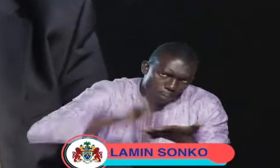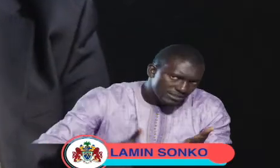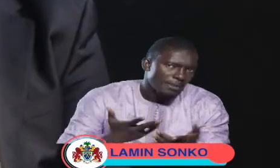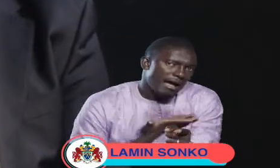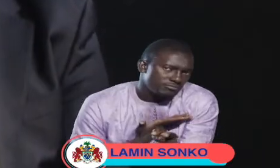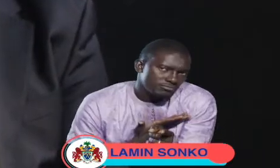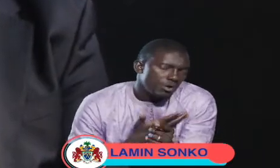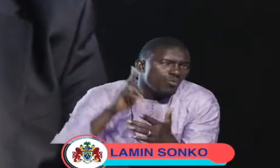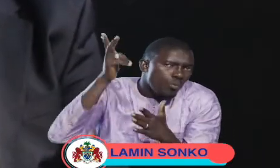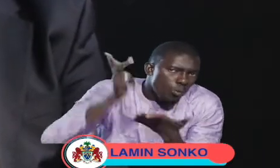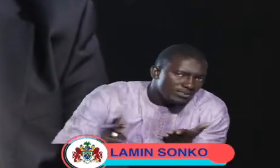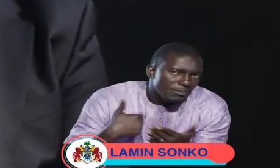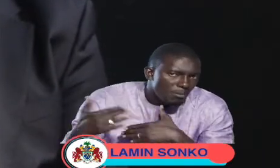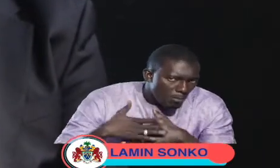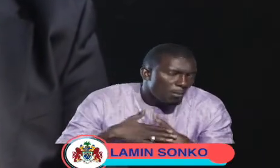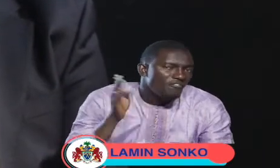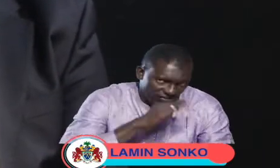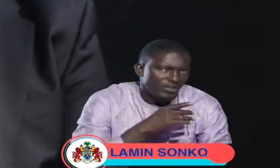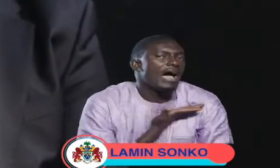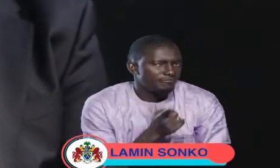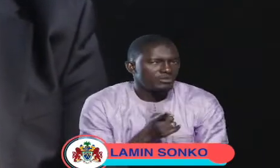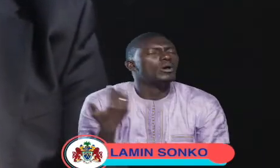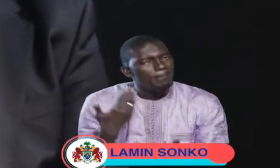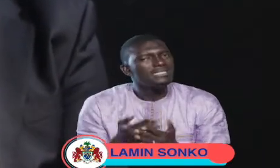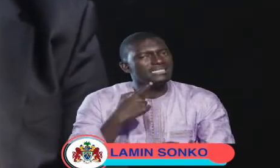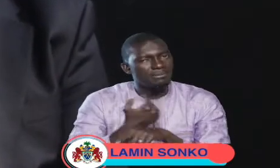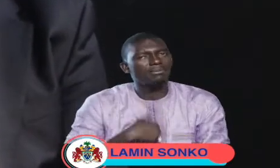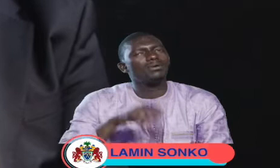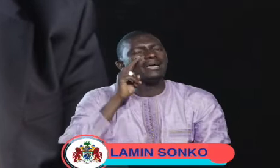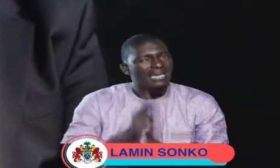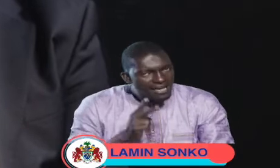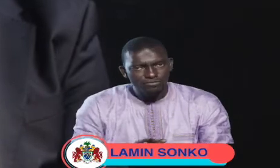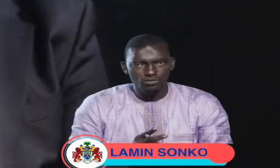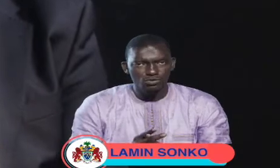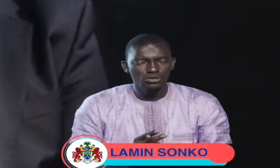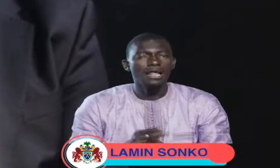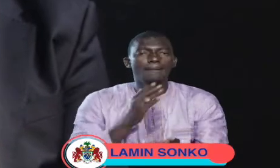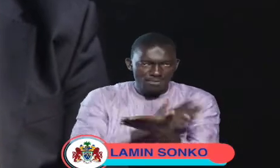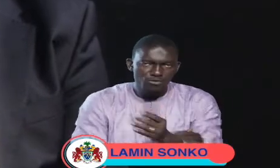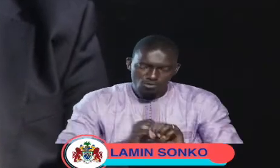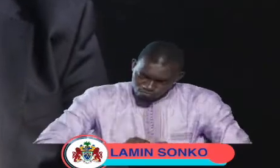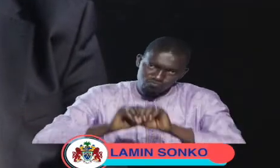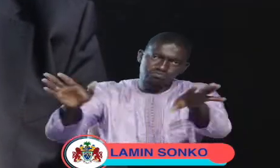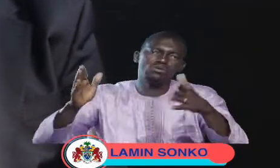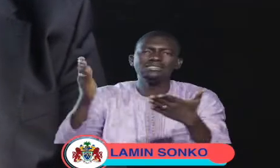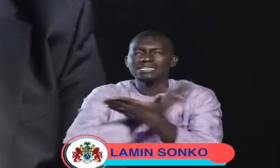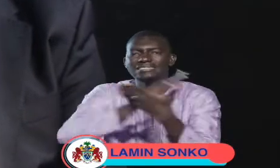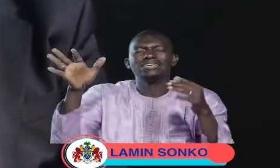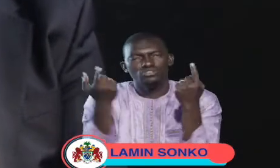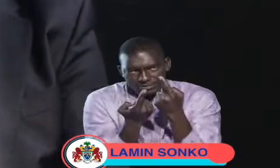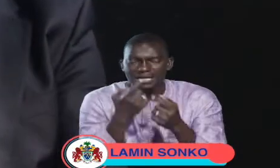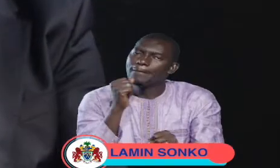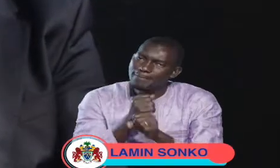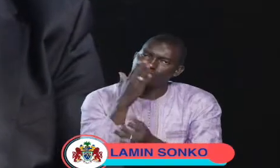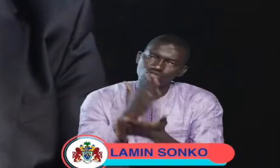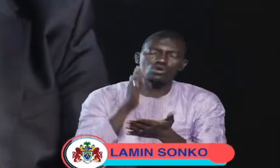rek way ni ñoo wax ni ngi nak nañ deglu xibar bo amene fa joge ci buntu wal gu yaram xibar bobu nak liñ am ci WHO ñun dañoo ñoo wal ni ngi